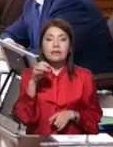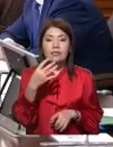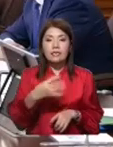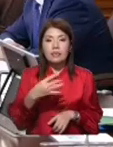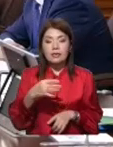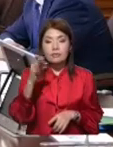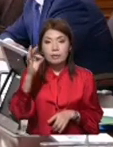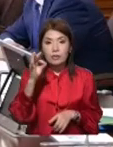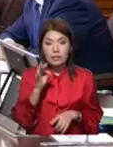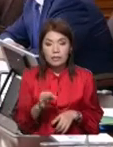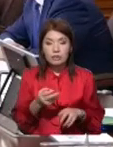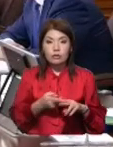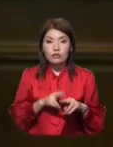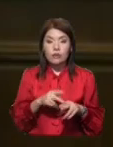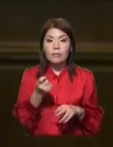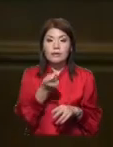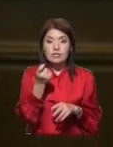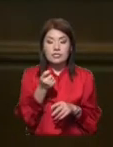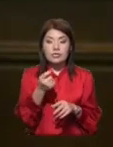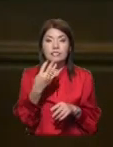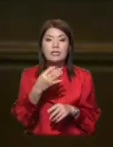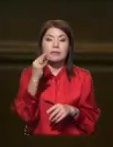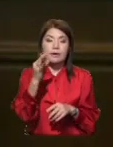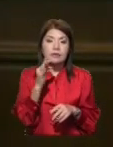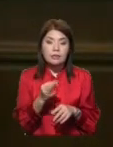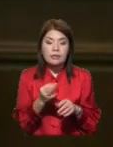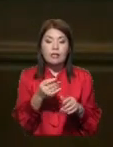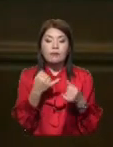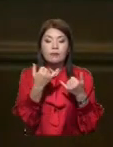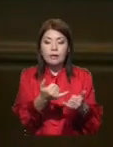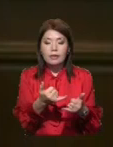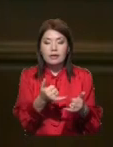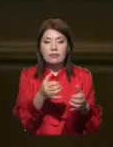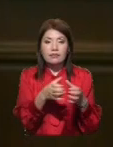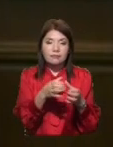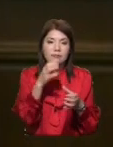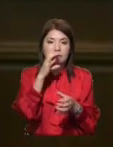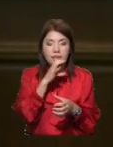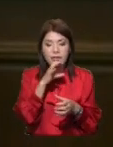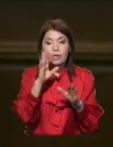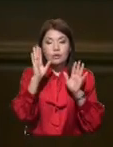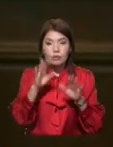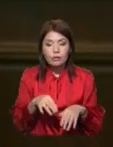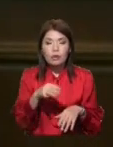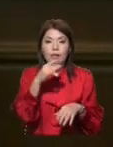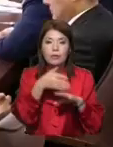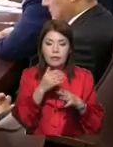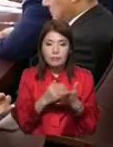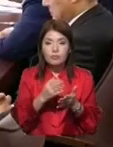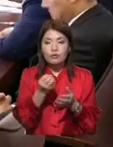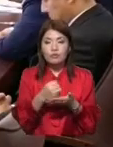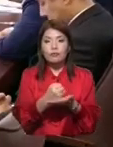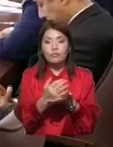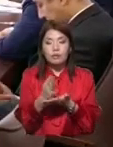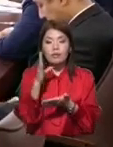Из поступившей на элеваторы пшеницы порядка 40% отнесено к неклассной. Но казахстанцы без хлеба не останутся. С учетом переходящих